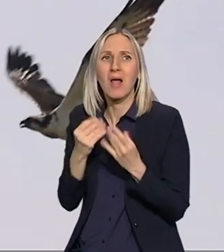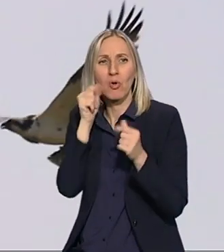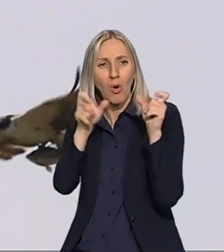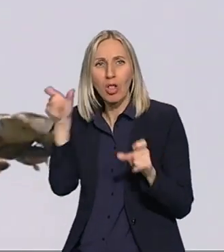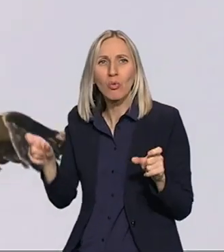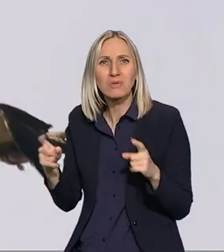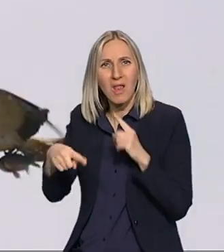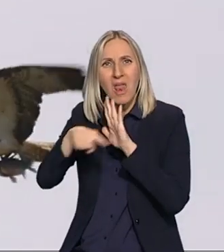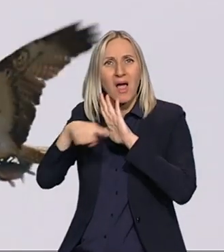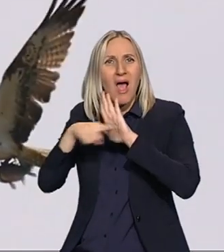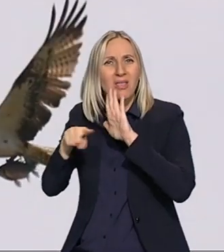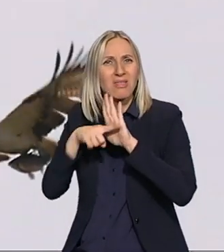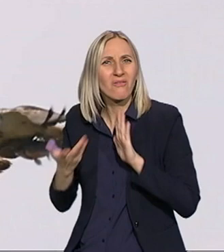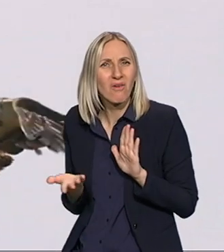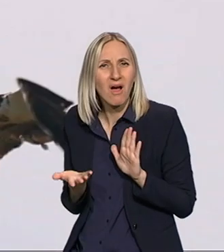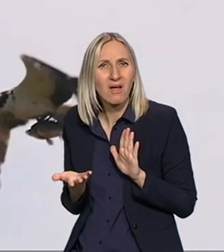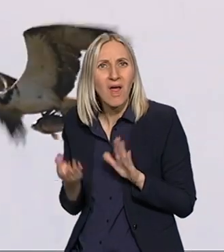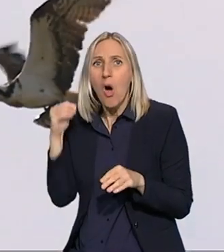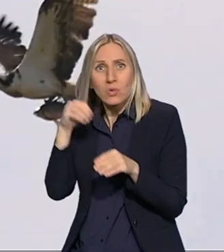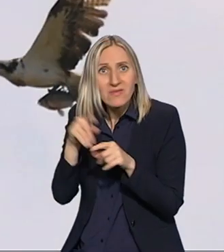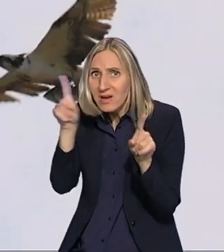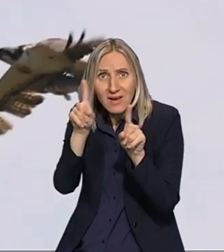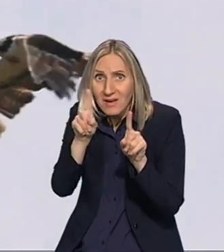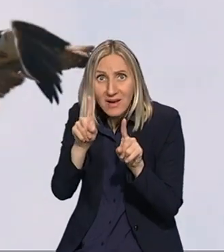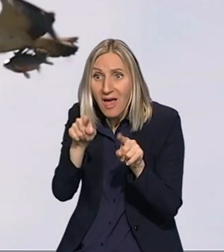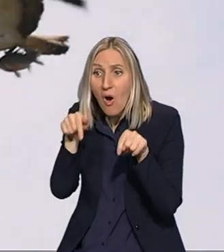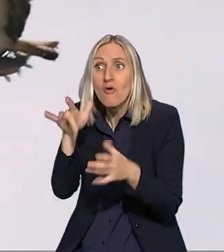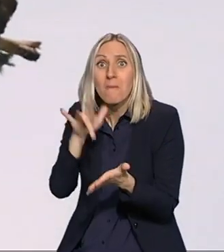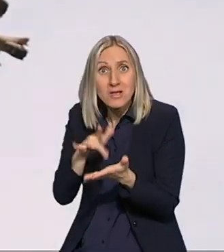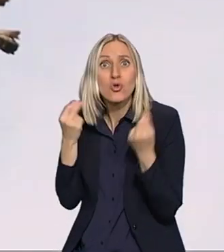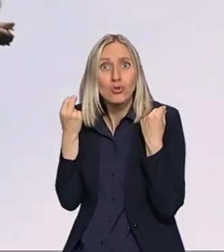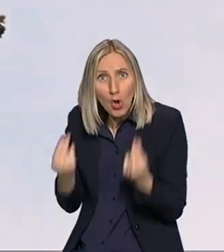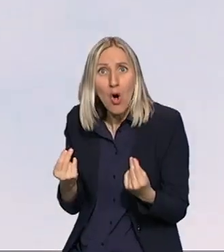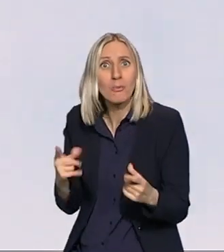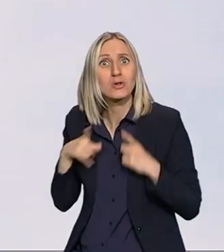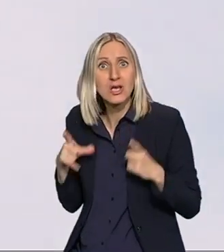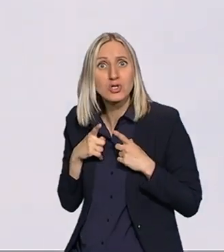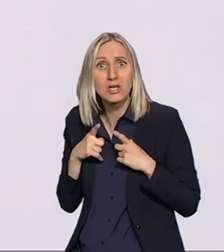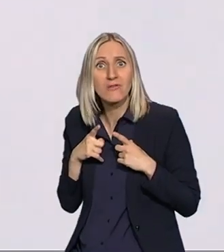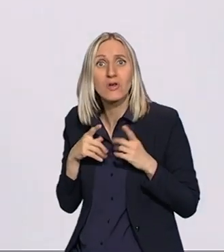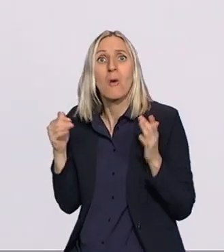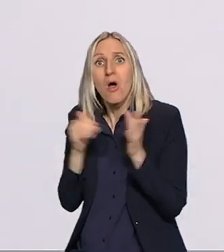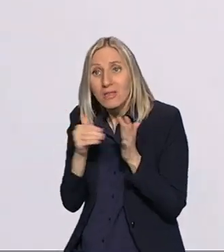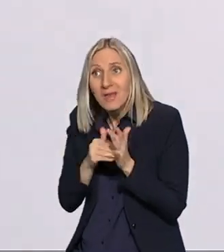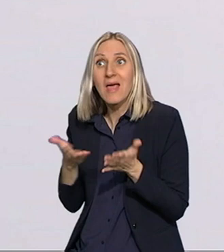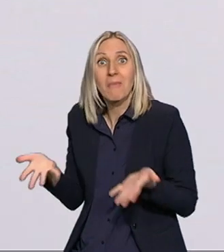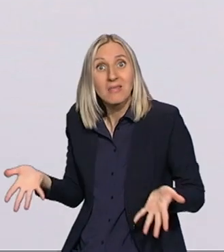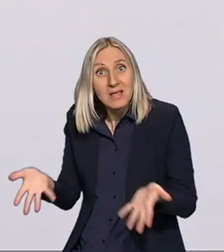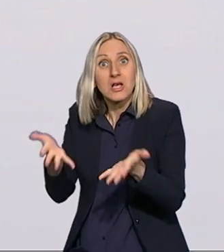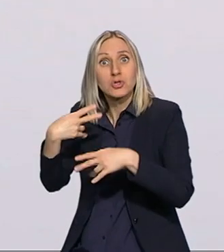ne. Ovo mesto je dobro za svakoga. Samo treba da izađemo, da gledamo, da snimimo, da